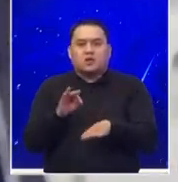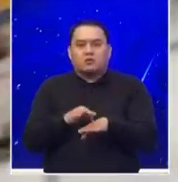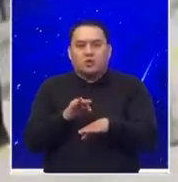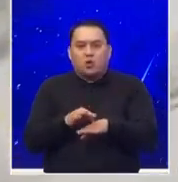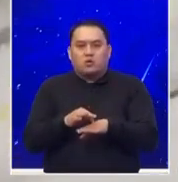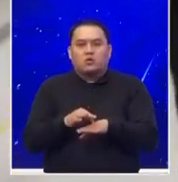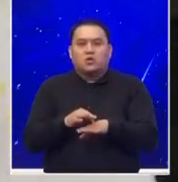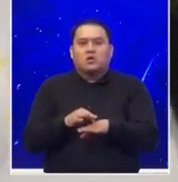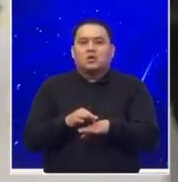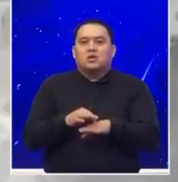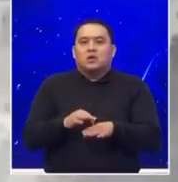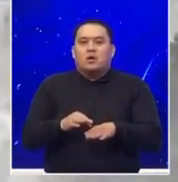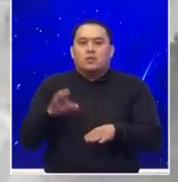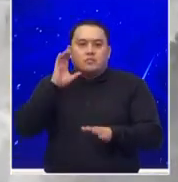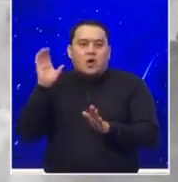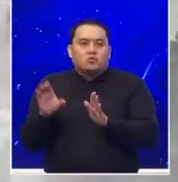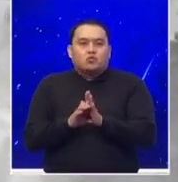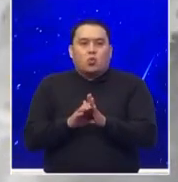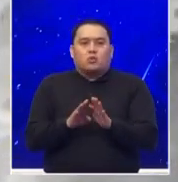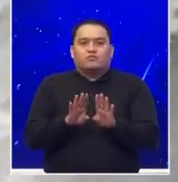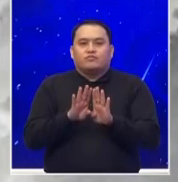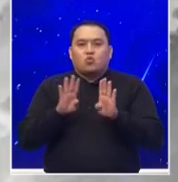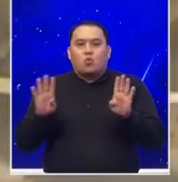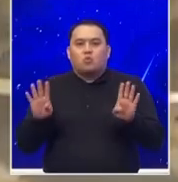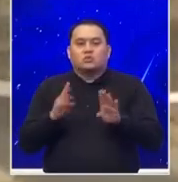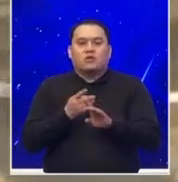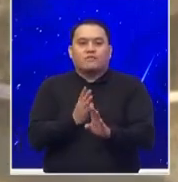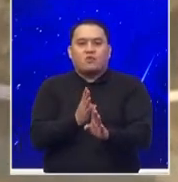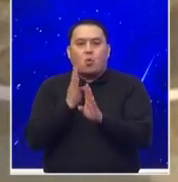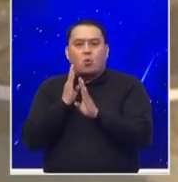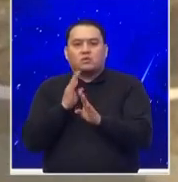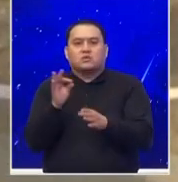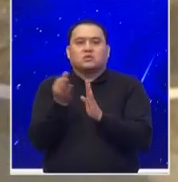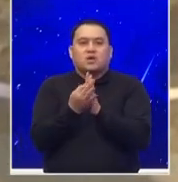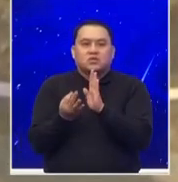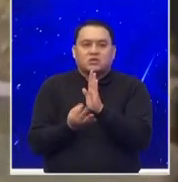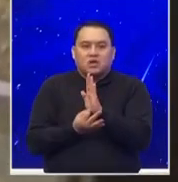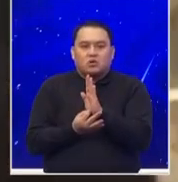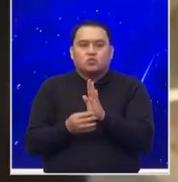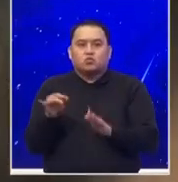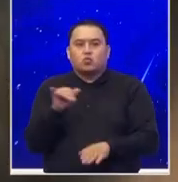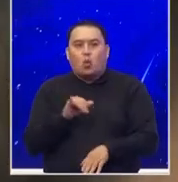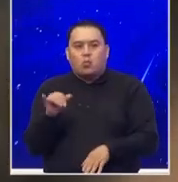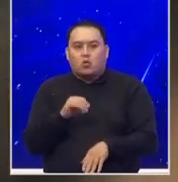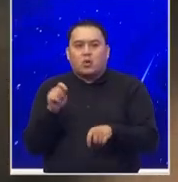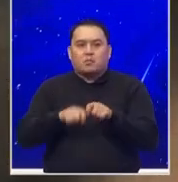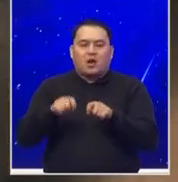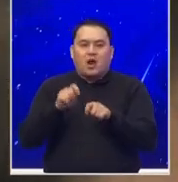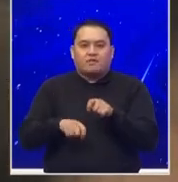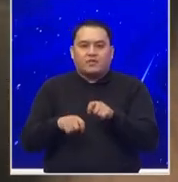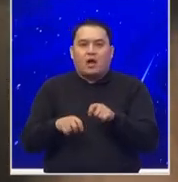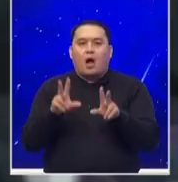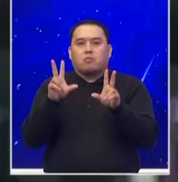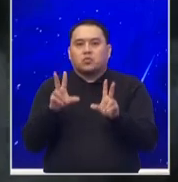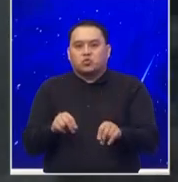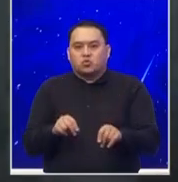Жители Шицзячуана послушно выстраиваются в гигантские очереди на тестирование. Уже к субботе проверить на вирус